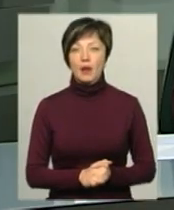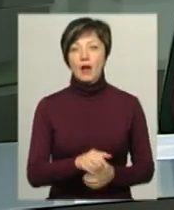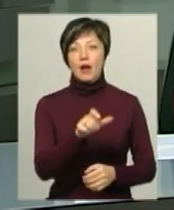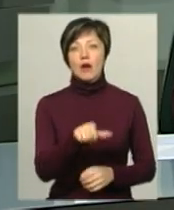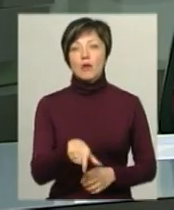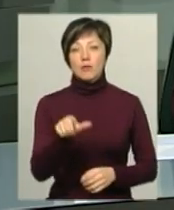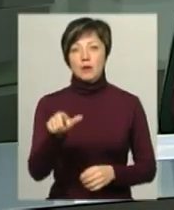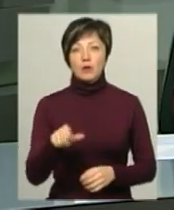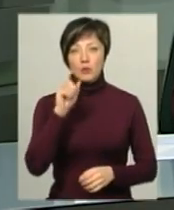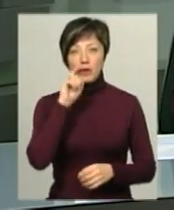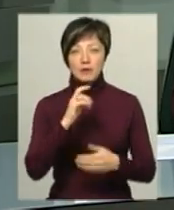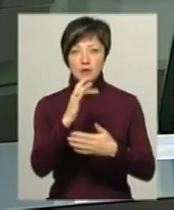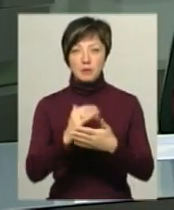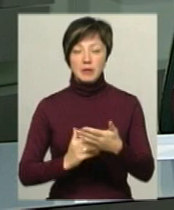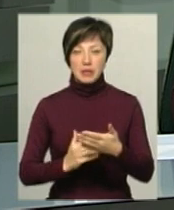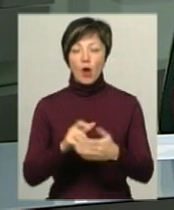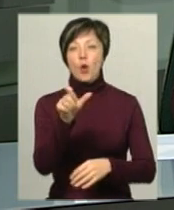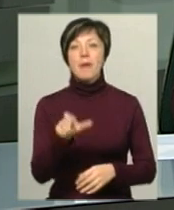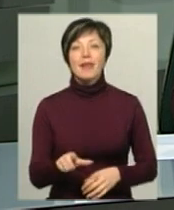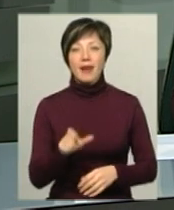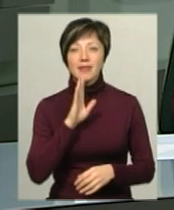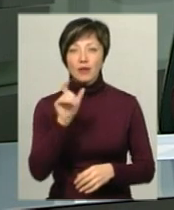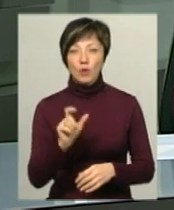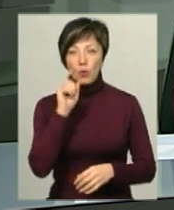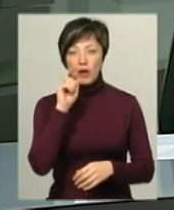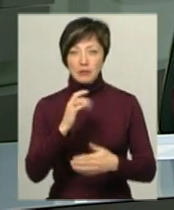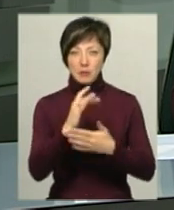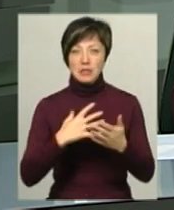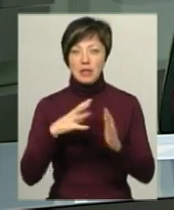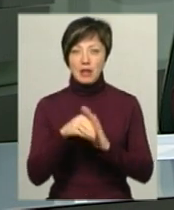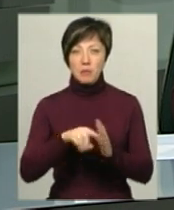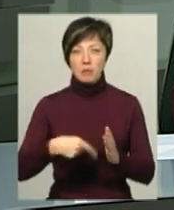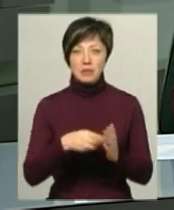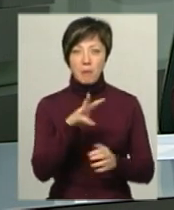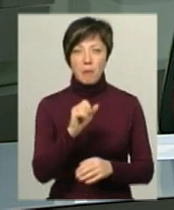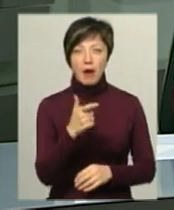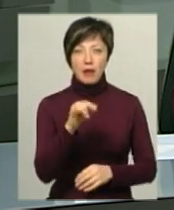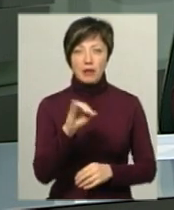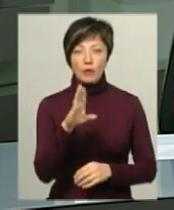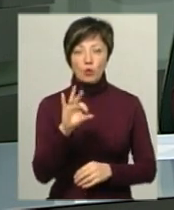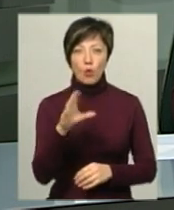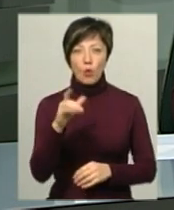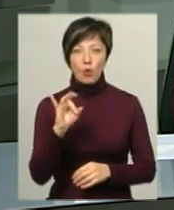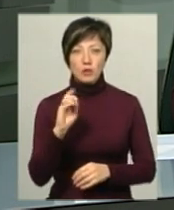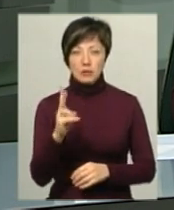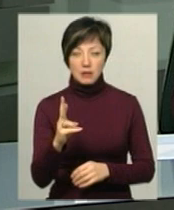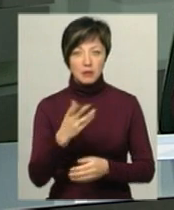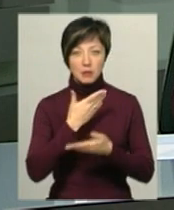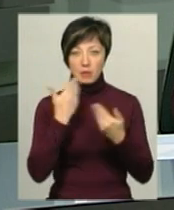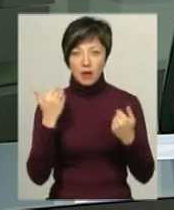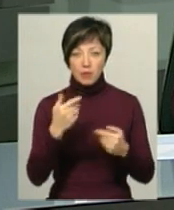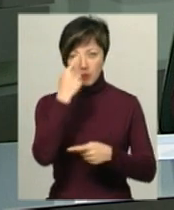Громадянки України в списку загиблих в місті Магнітогорськ немає. Про це інформує заступник директора департаменту консульської